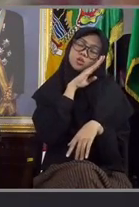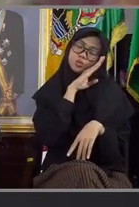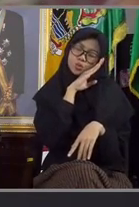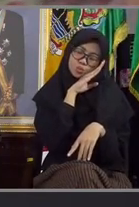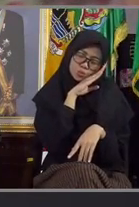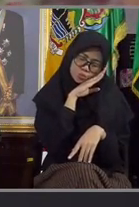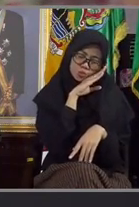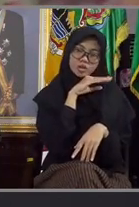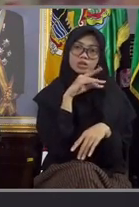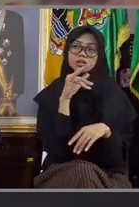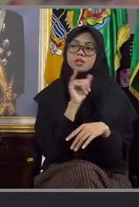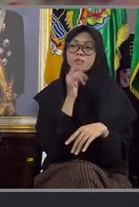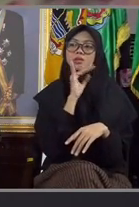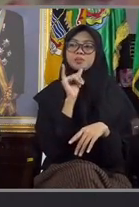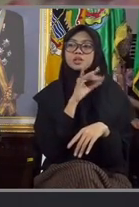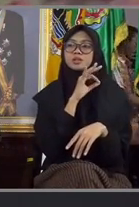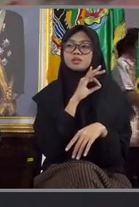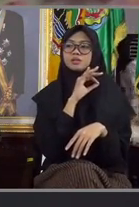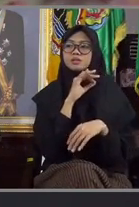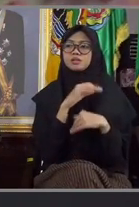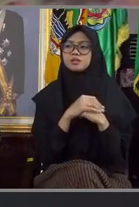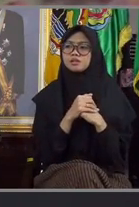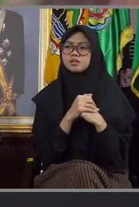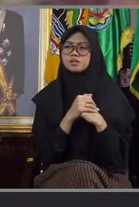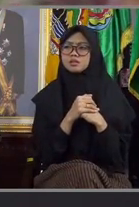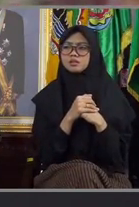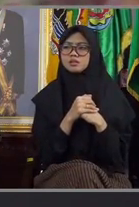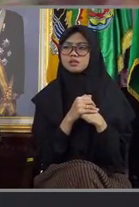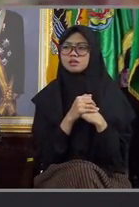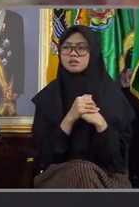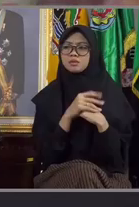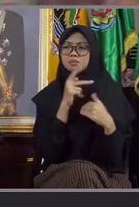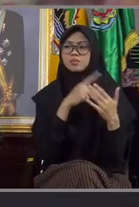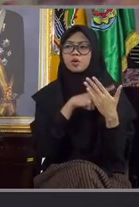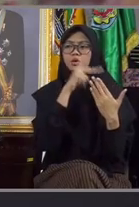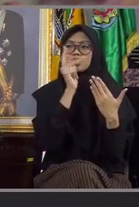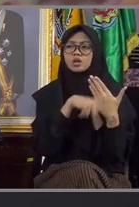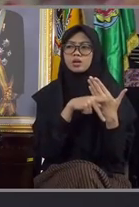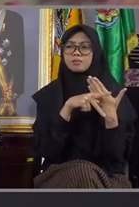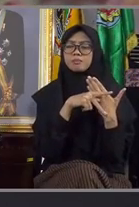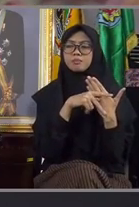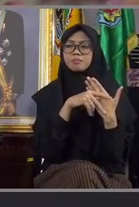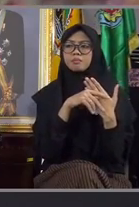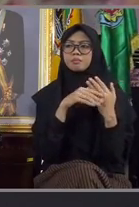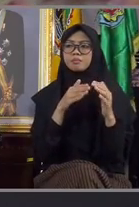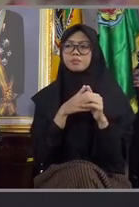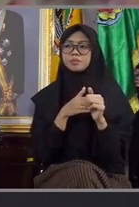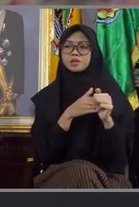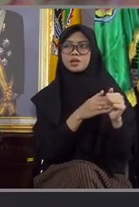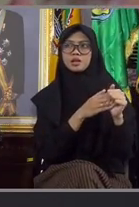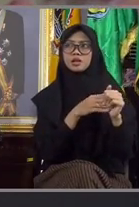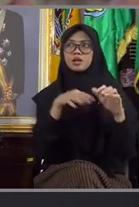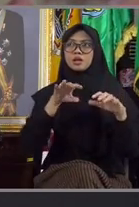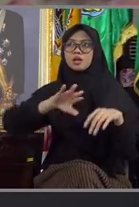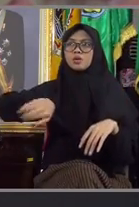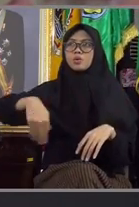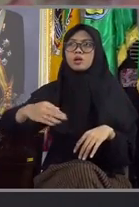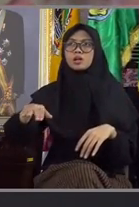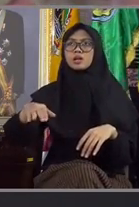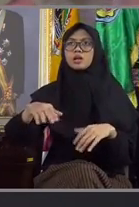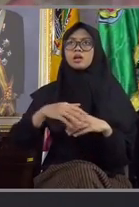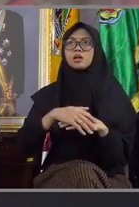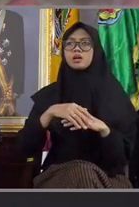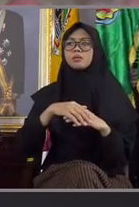sangat bermanfaat dalam rangka pendidikan. Apa itu, Bu? Program Bina Keluarga Balita. Bina